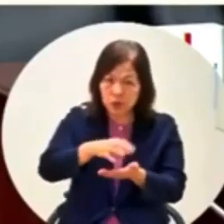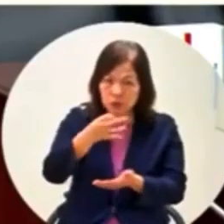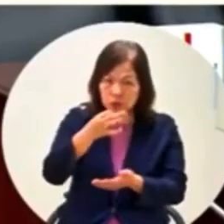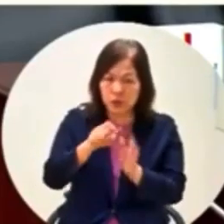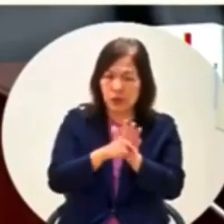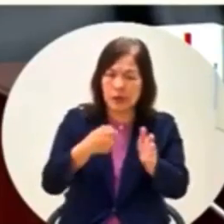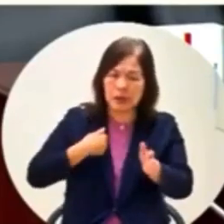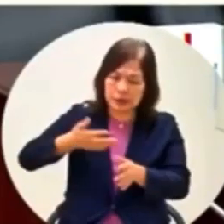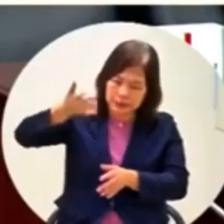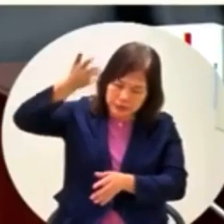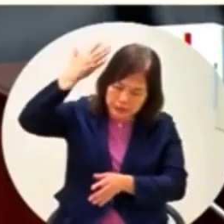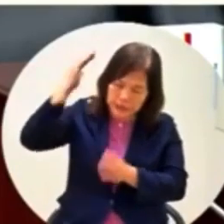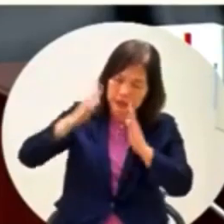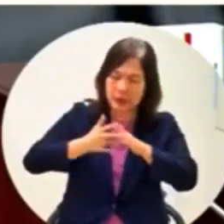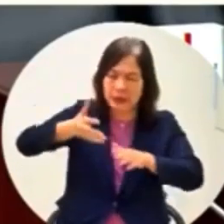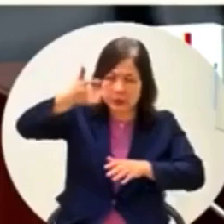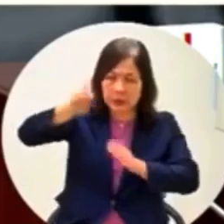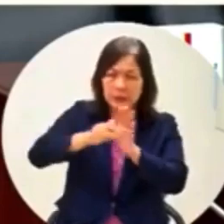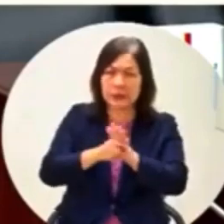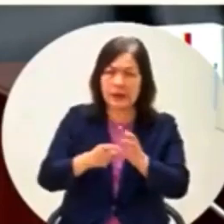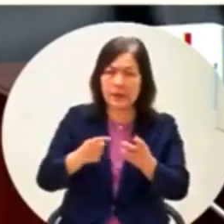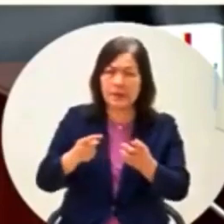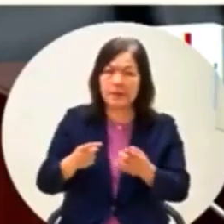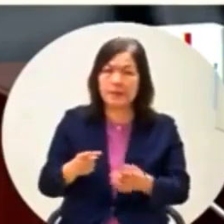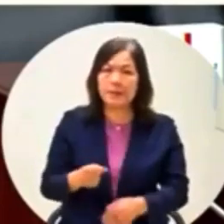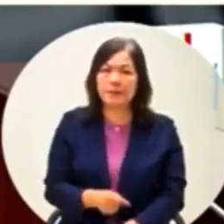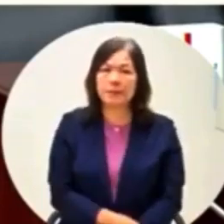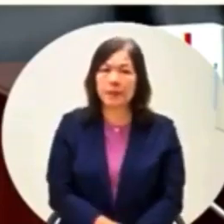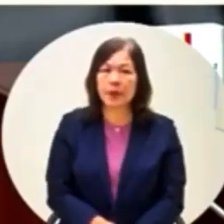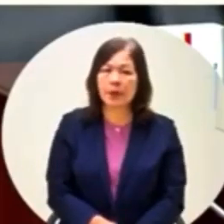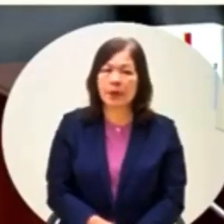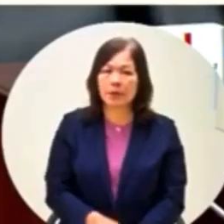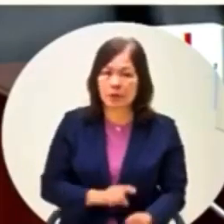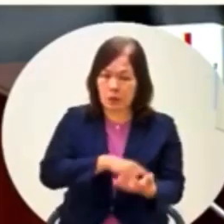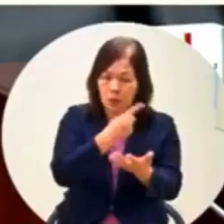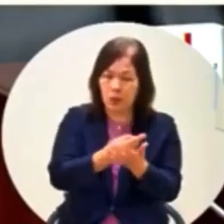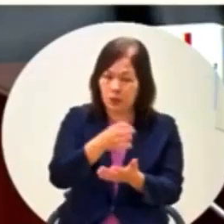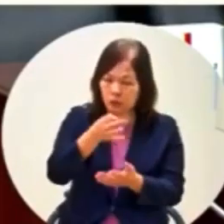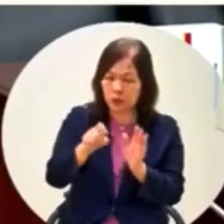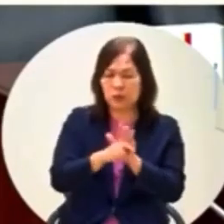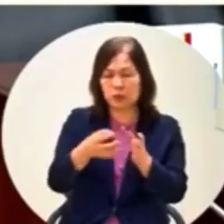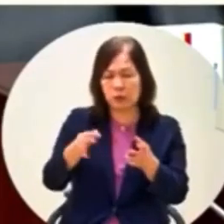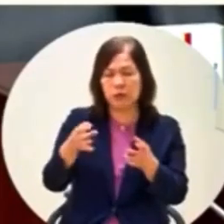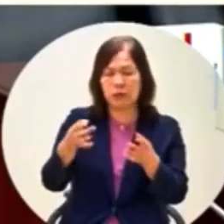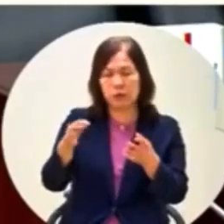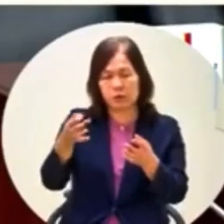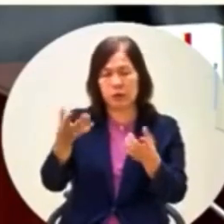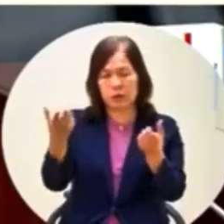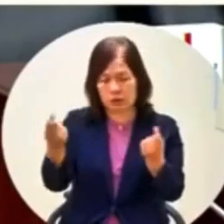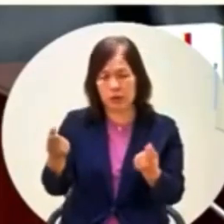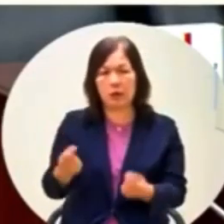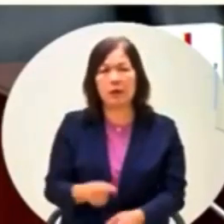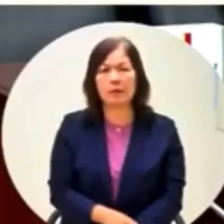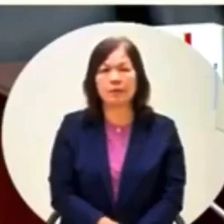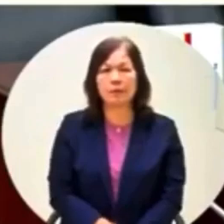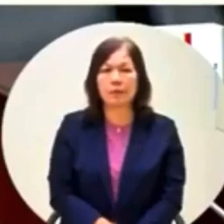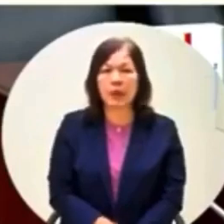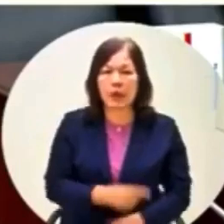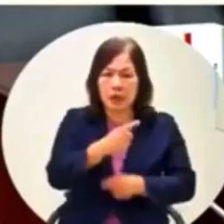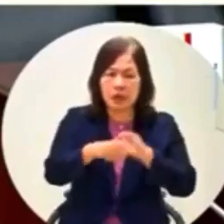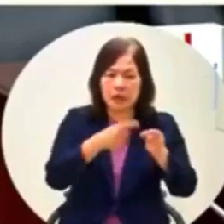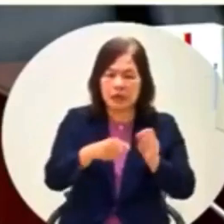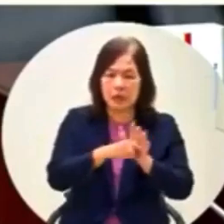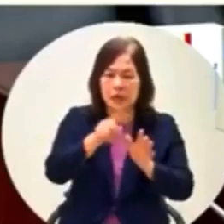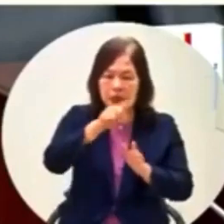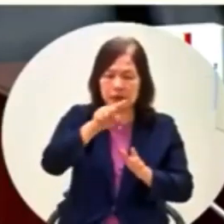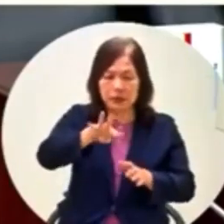市长陈菊市长任内的一个总预算都一模一样，那在一年1400多亿的预